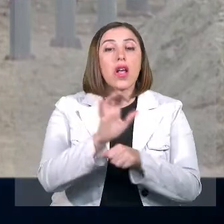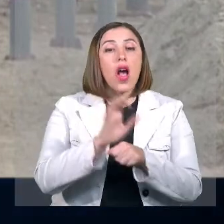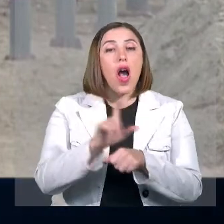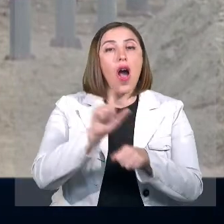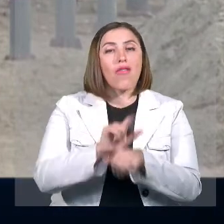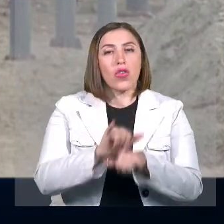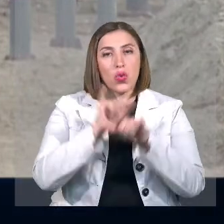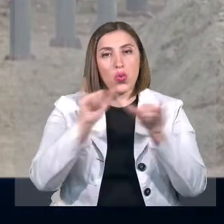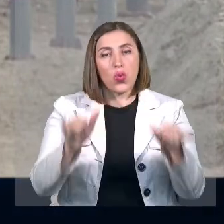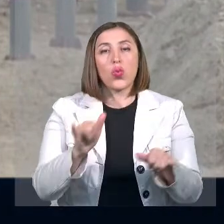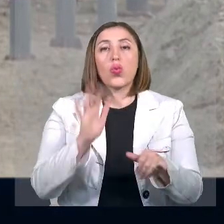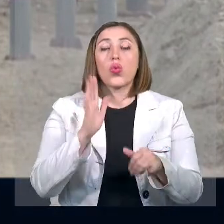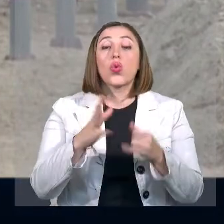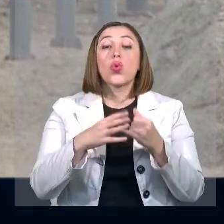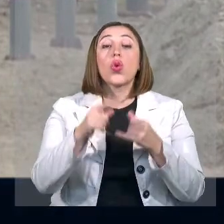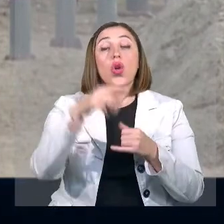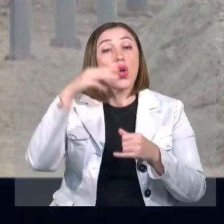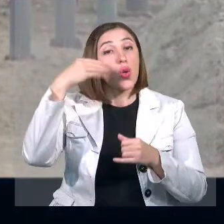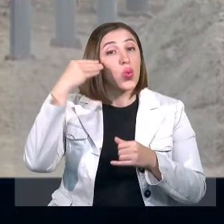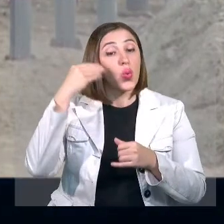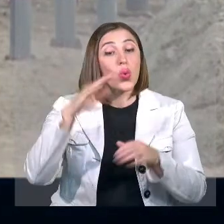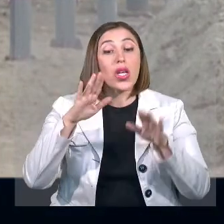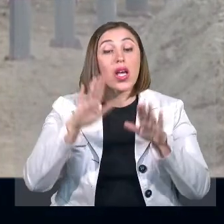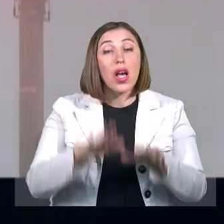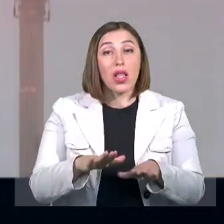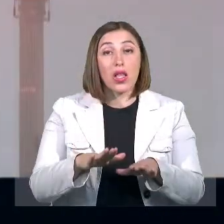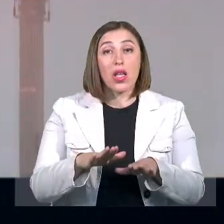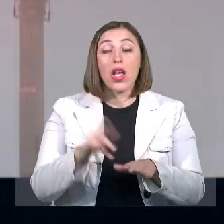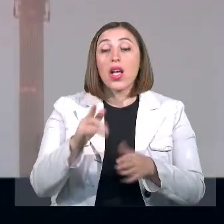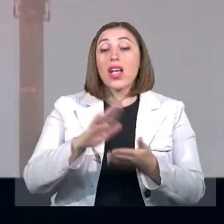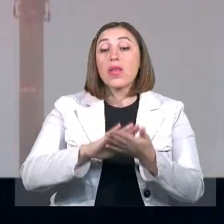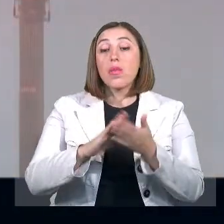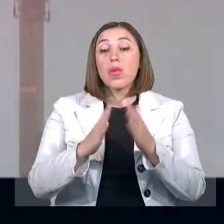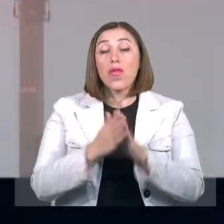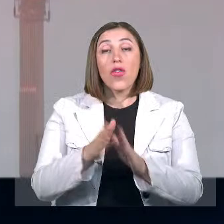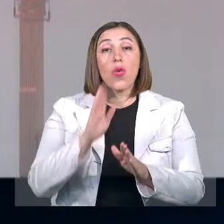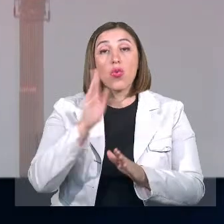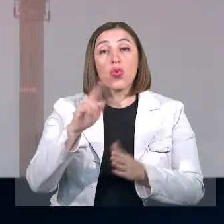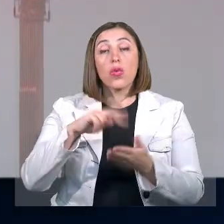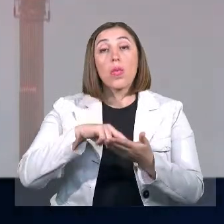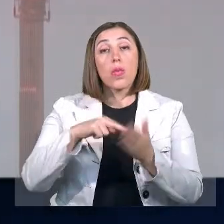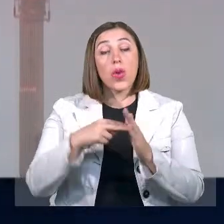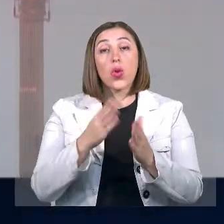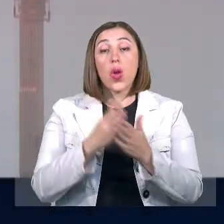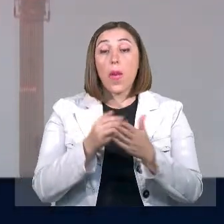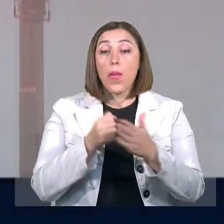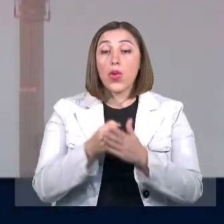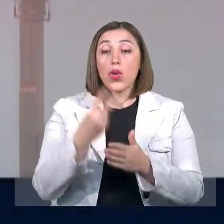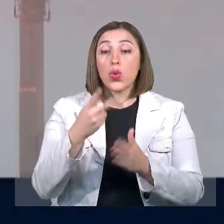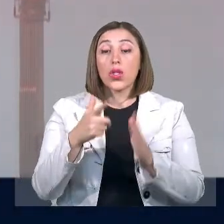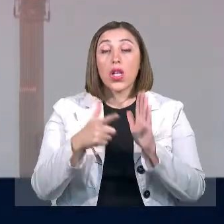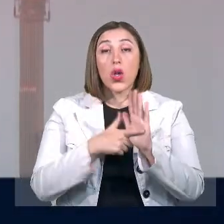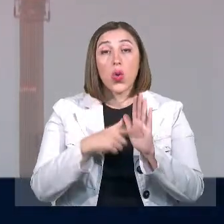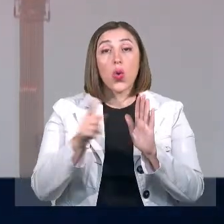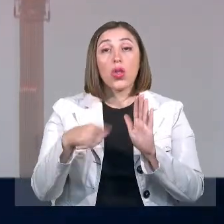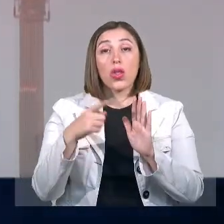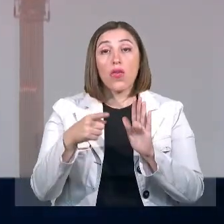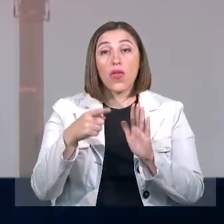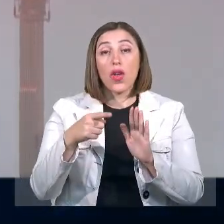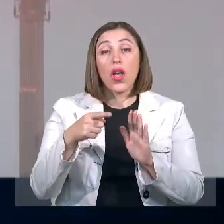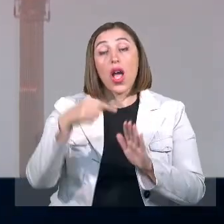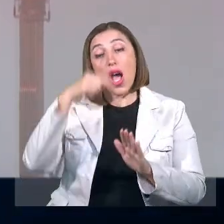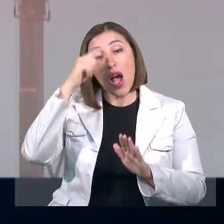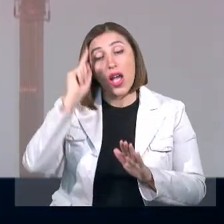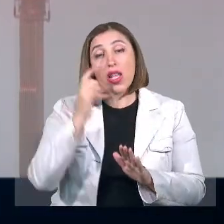արտահանումը Թուրքիայի տարածքով։ Այս տարի ստորագրված հուշագրով Բրյուսելը ծրագրում է մինչև 2027 թվականը